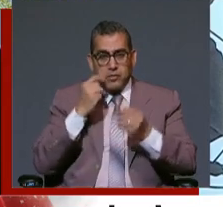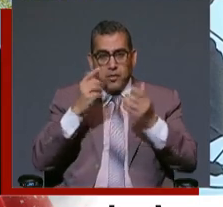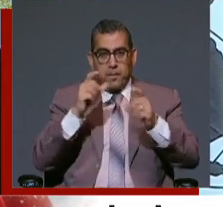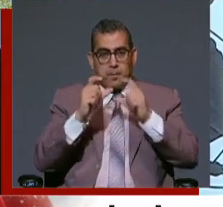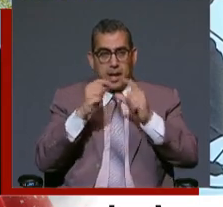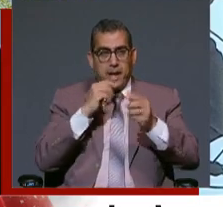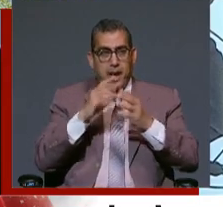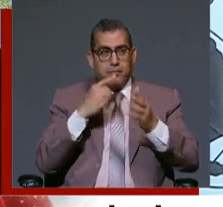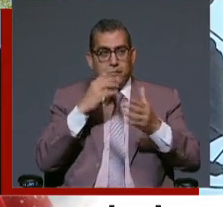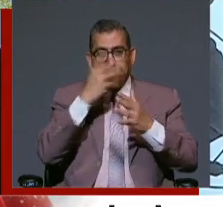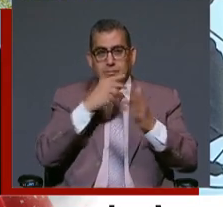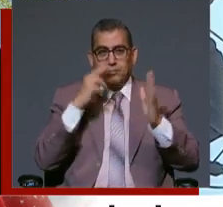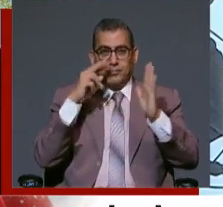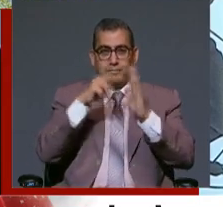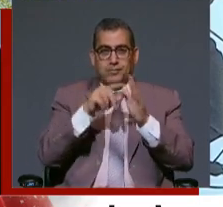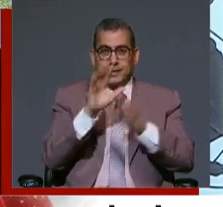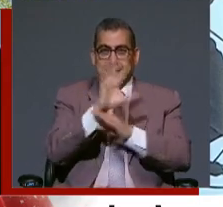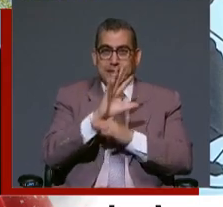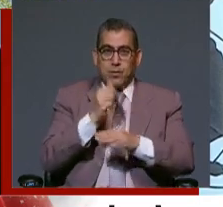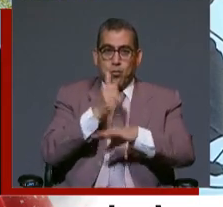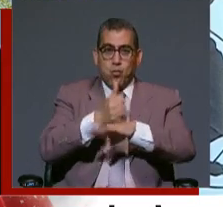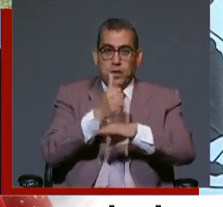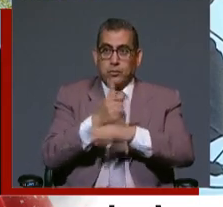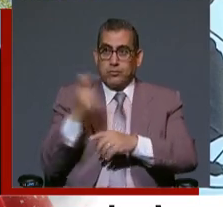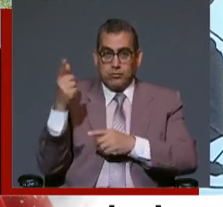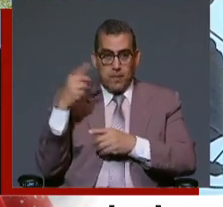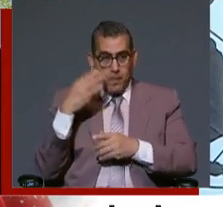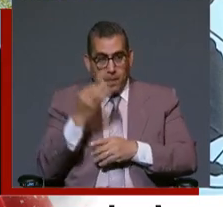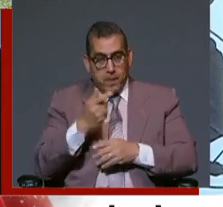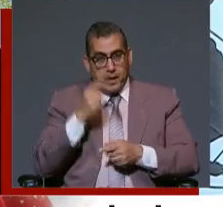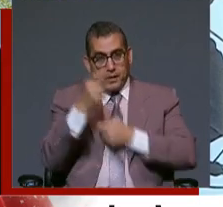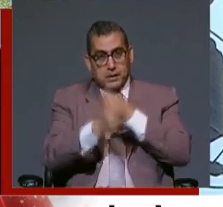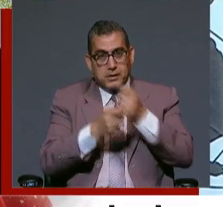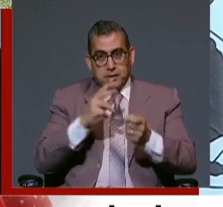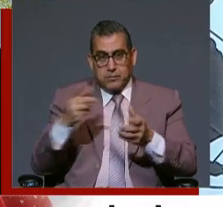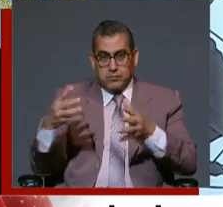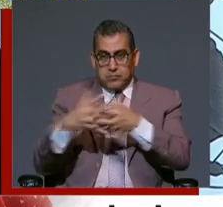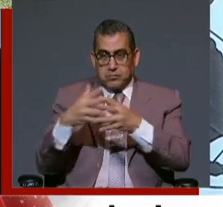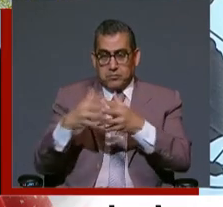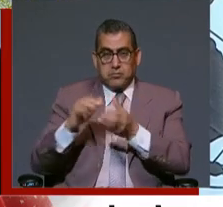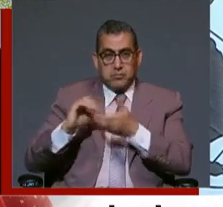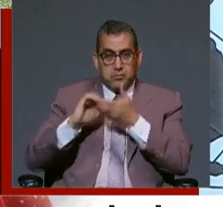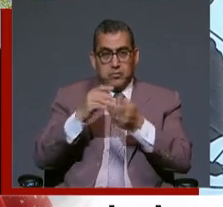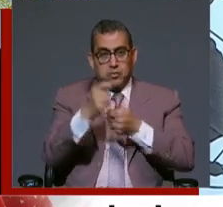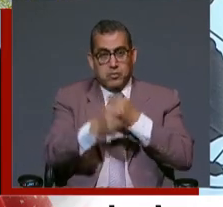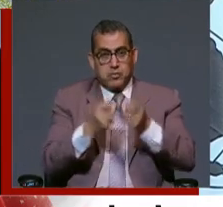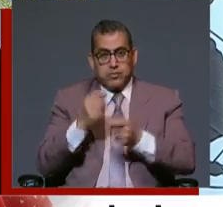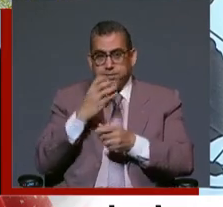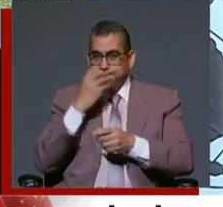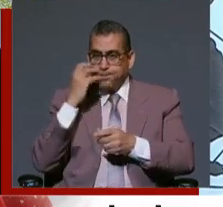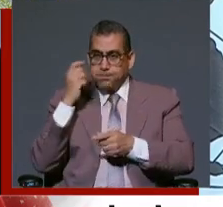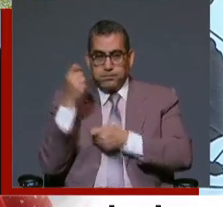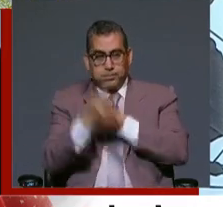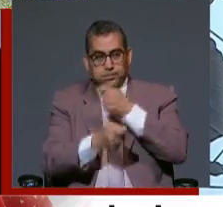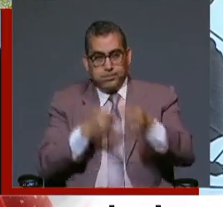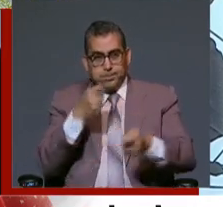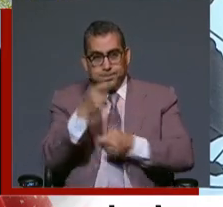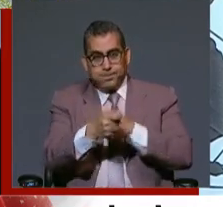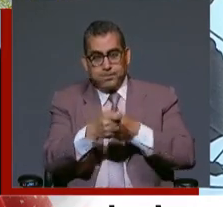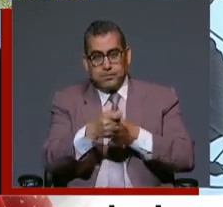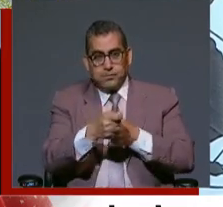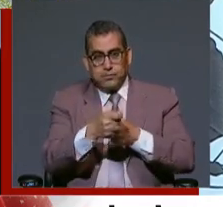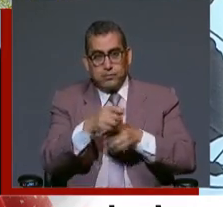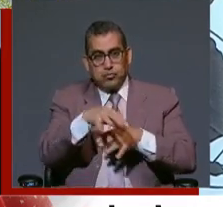مناسبة تحفز المؤسسات التمويلية متعددة الأطراف على ضخ المزيد من الاستثمارات